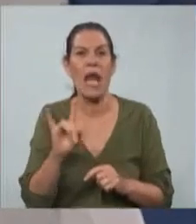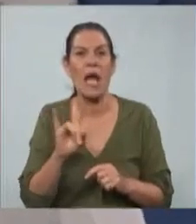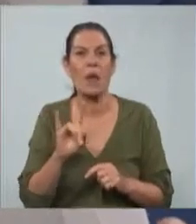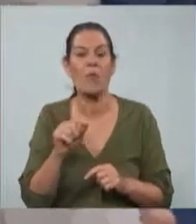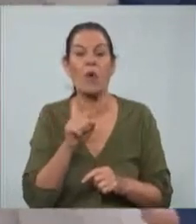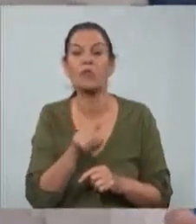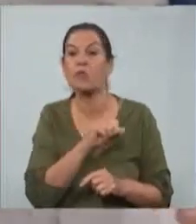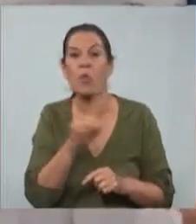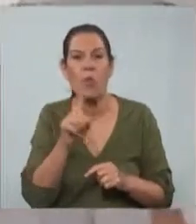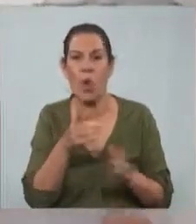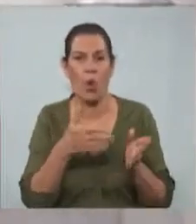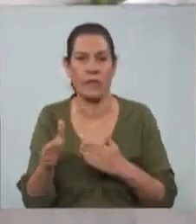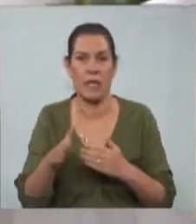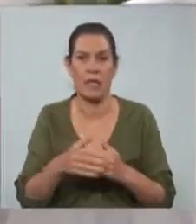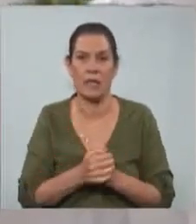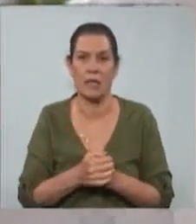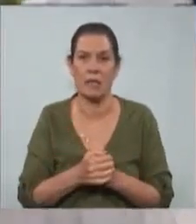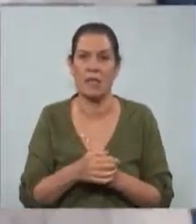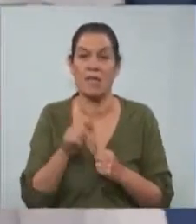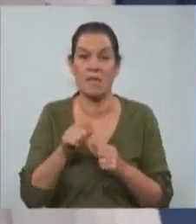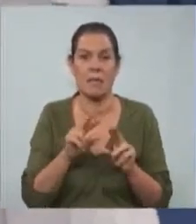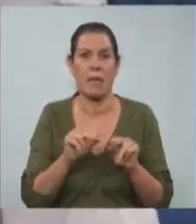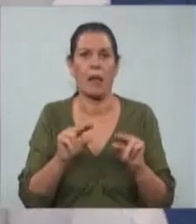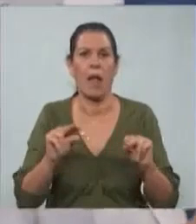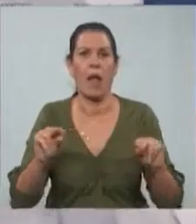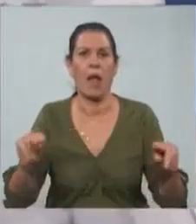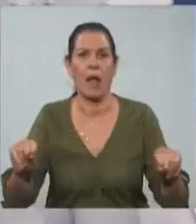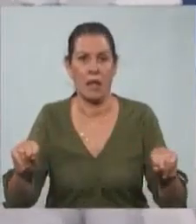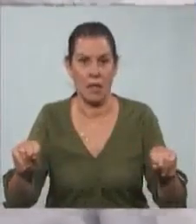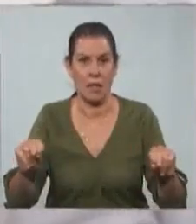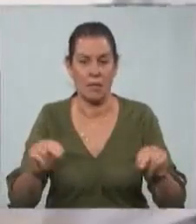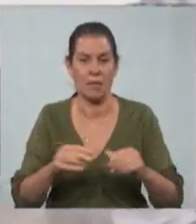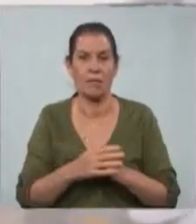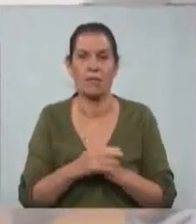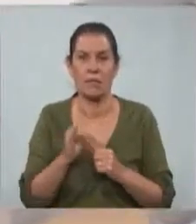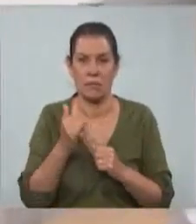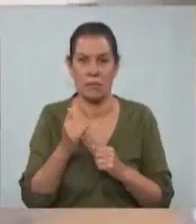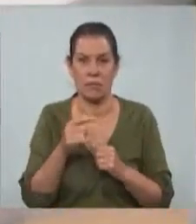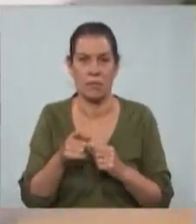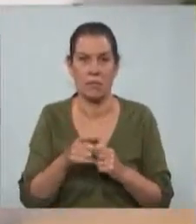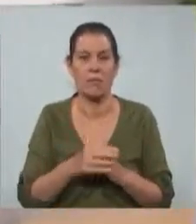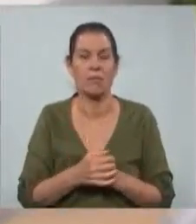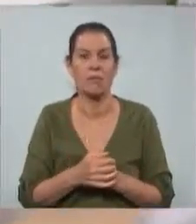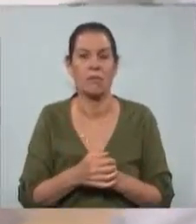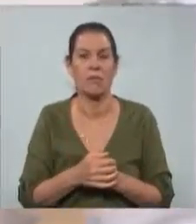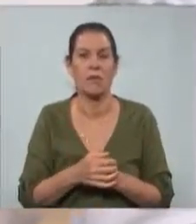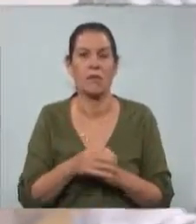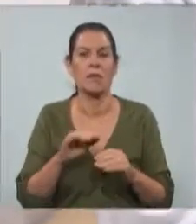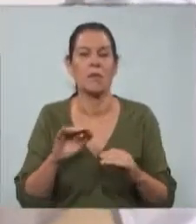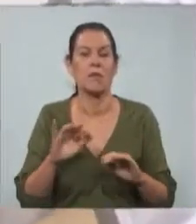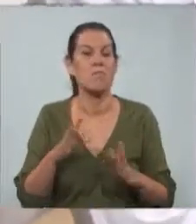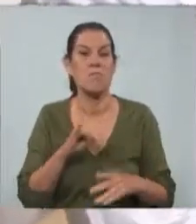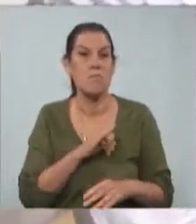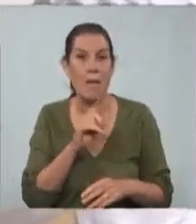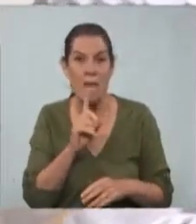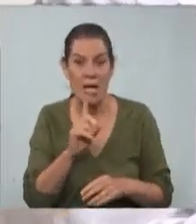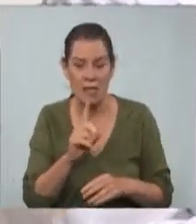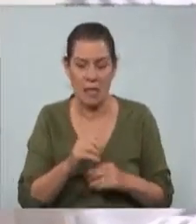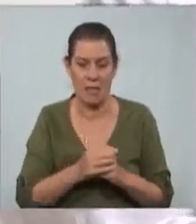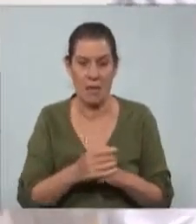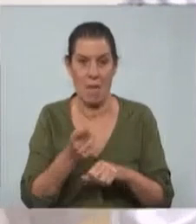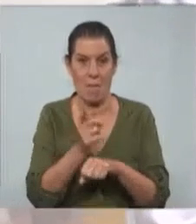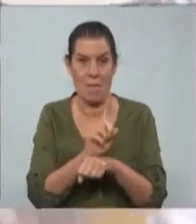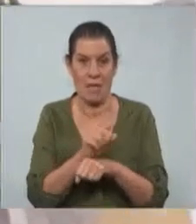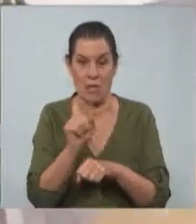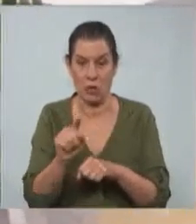תקין. ואז הוא מדביק מהר מאוד. בדיוק, ויש לו תמונה מאוד מעניינת, שבה ברגע שהוא פוגש חלבון